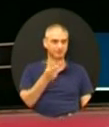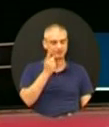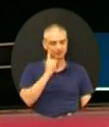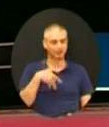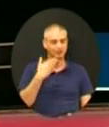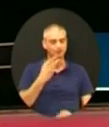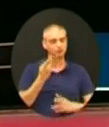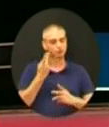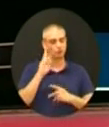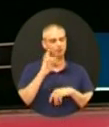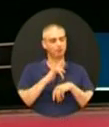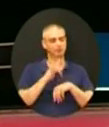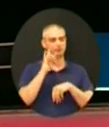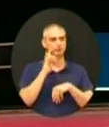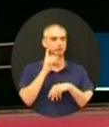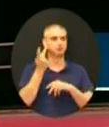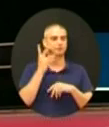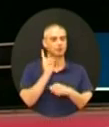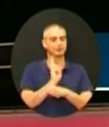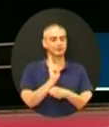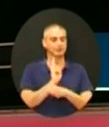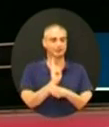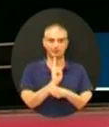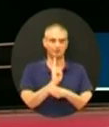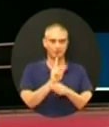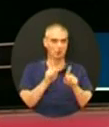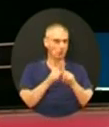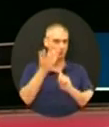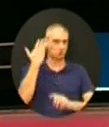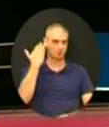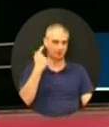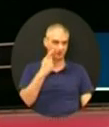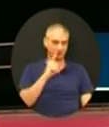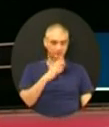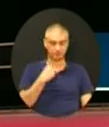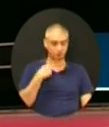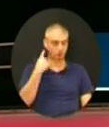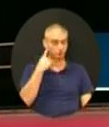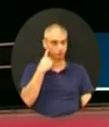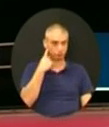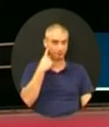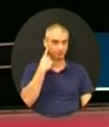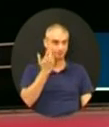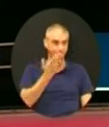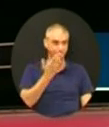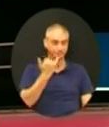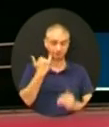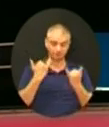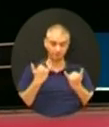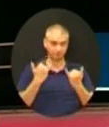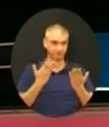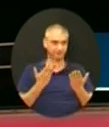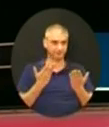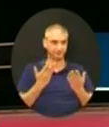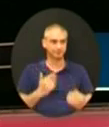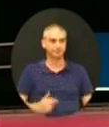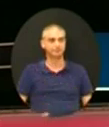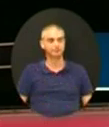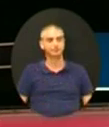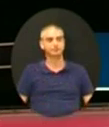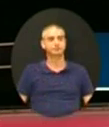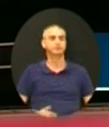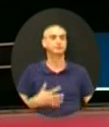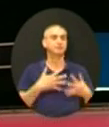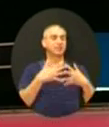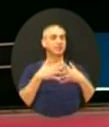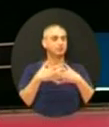שצריך להיות פה יותר רגישים ויותר זהירים מבעבר. ממה שאנחנו שומעים בשלב הזה, שארצות